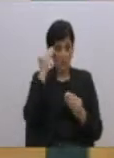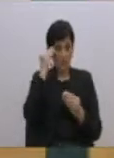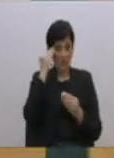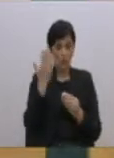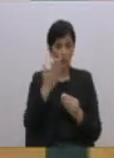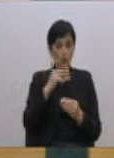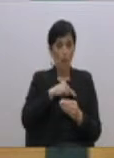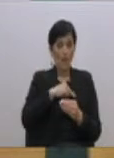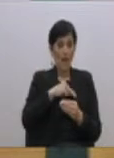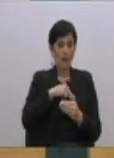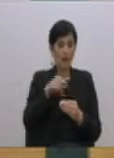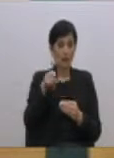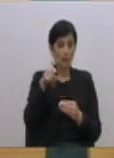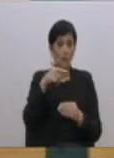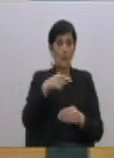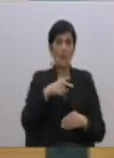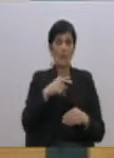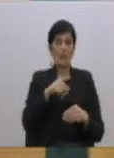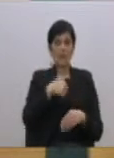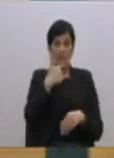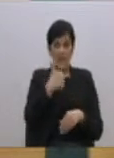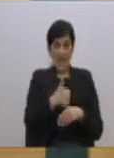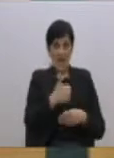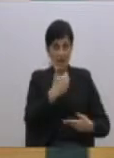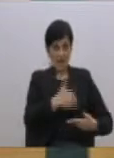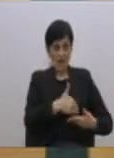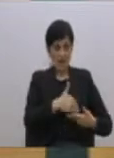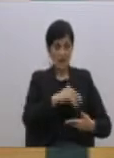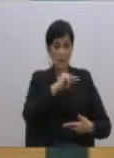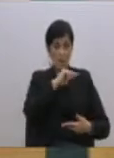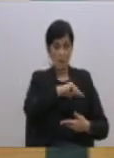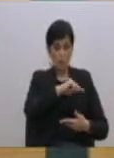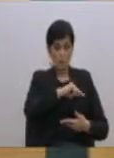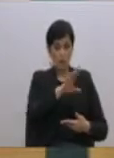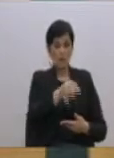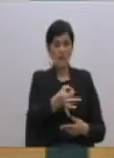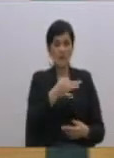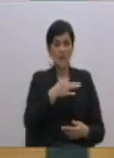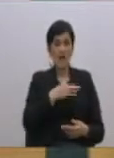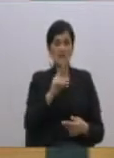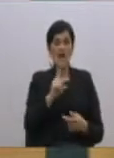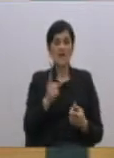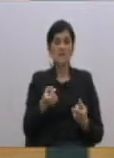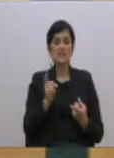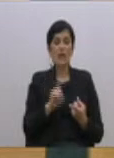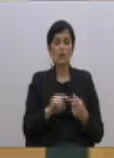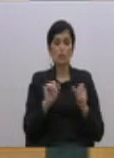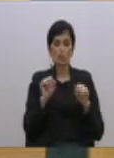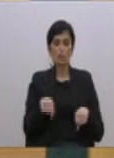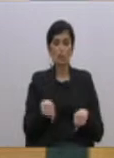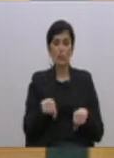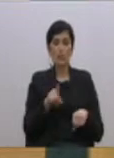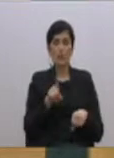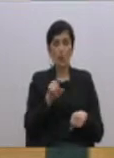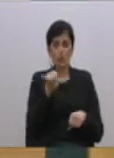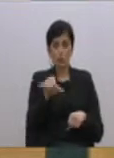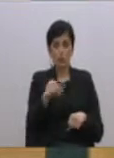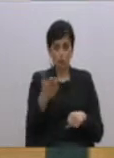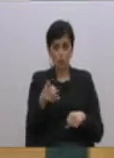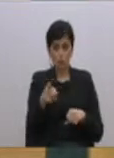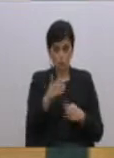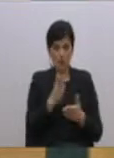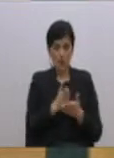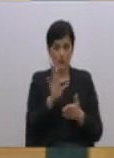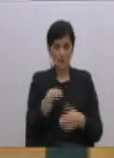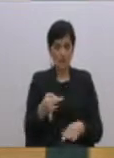რომელიმე უწყების გენერალურ ინსპექციაში მუშაობა, დაასახელეთ რას ეყრდნობით. შესაძლოა რაღაც გქონდეთ და თუ გაქვთ, მაშინ